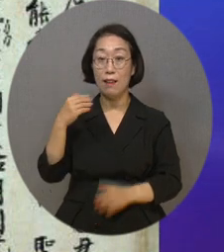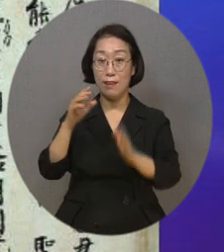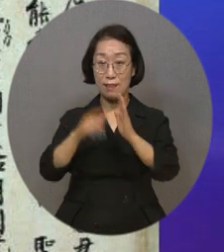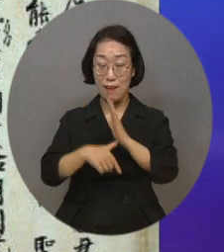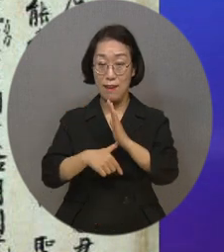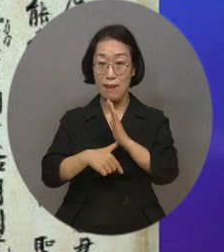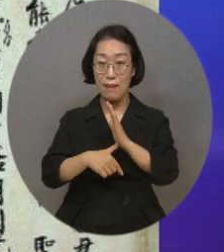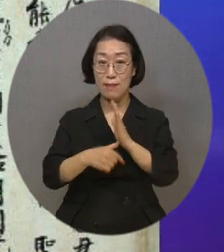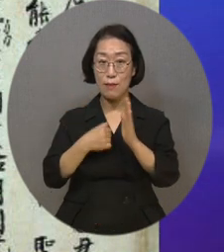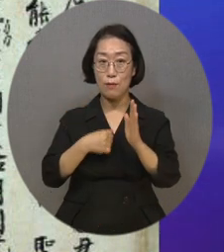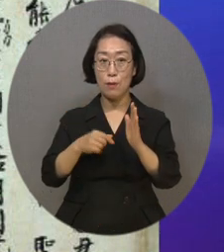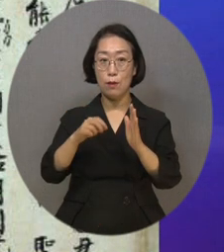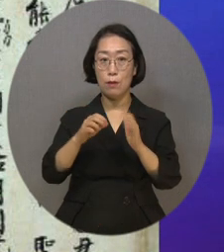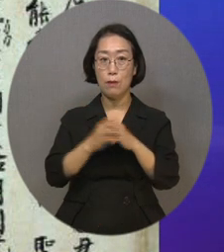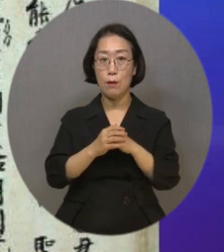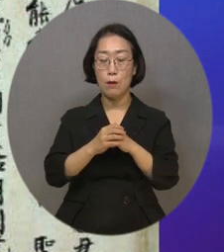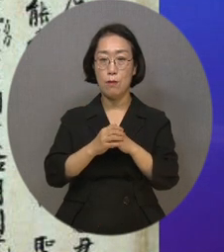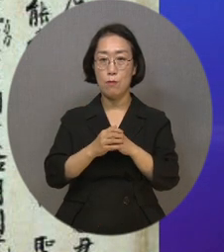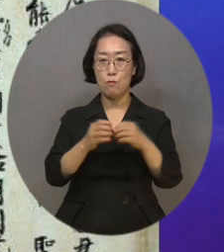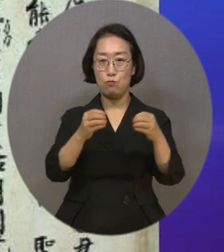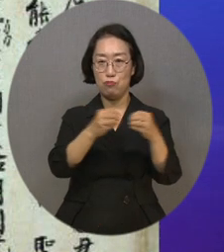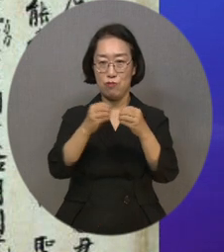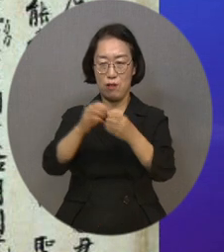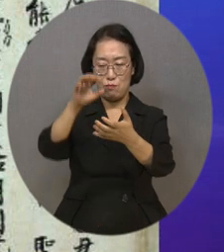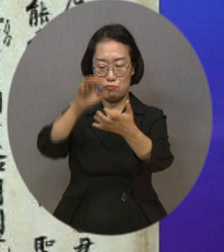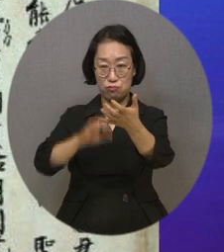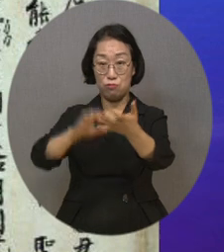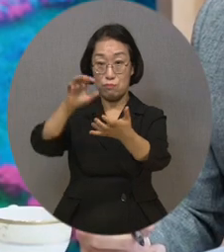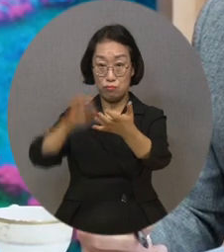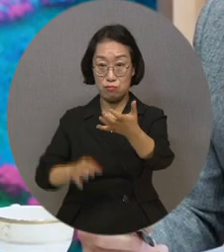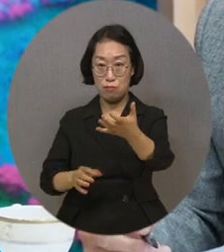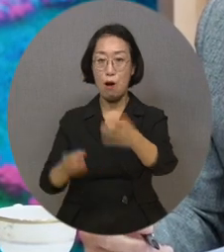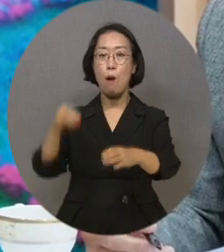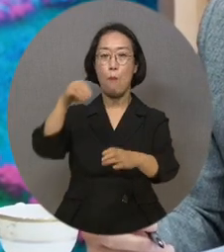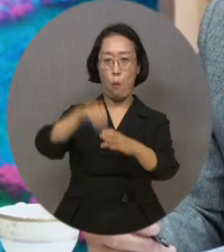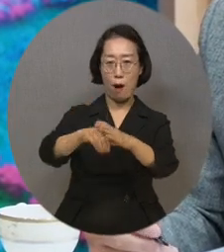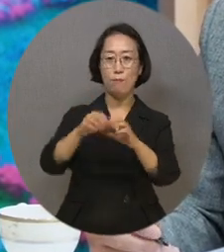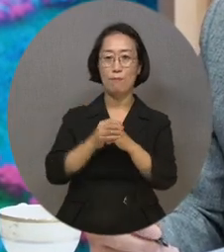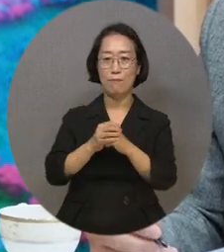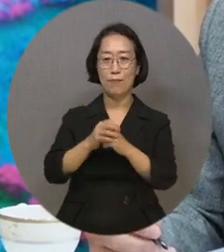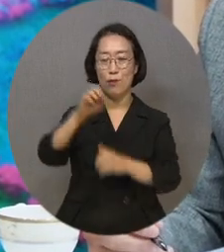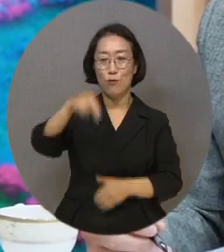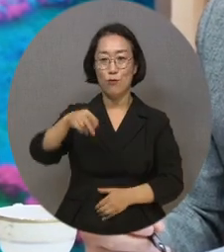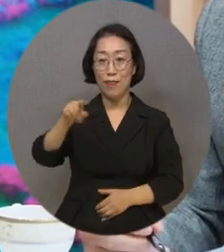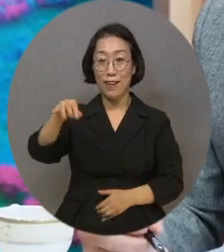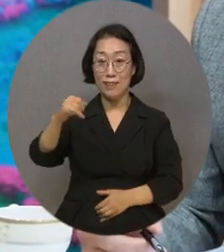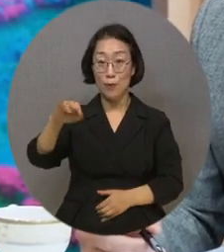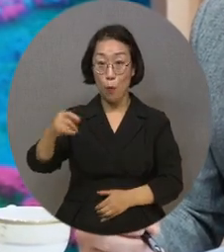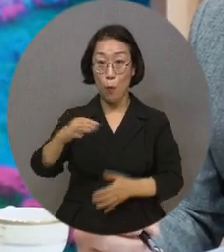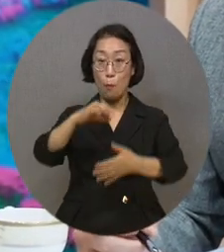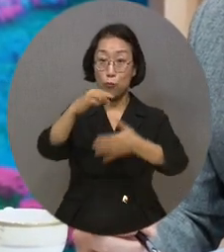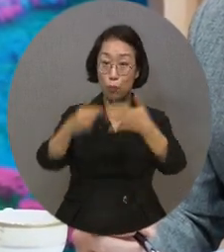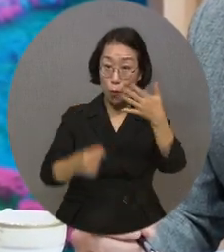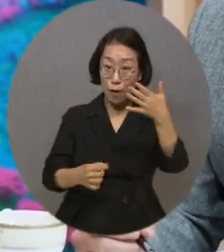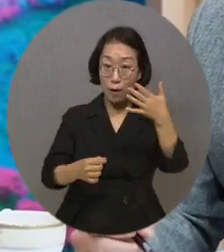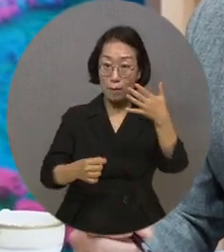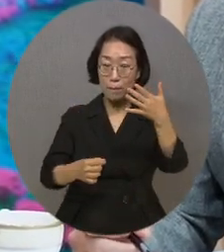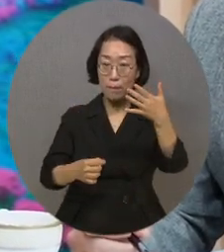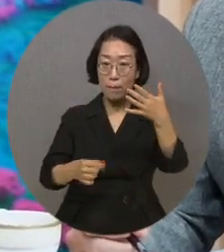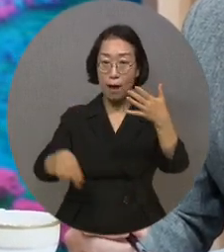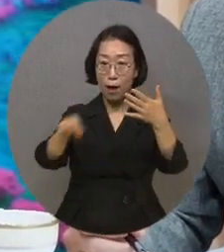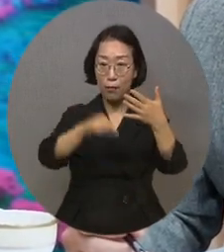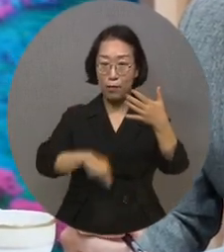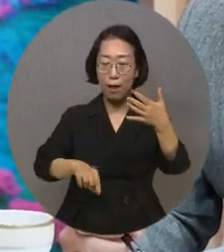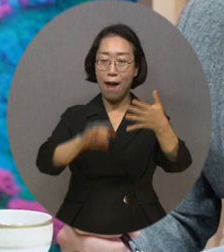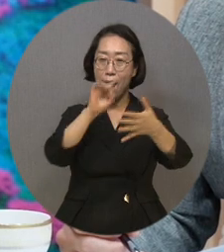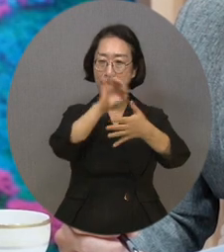했던 무장 포고문이 이제 포함이 되어 있어서 저희가 이제 유네스코가 운영하는 이 5개 프로그램에 최소한 한